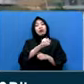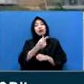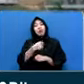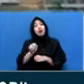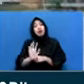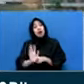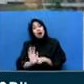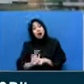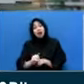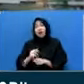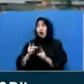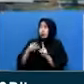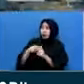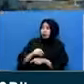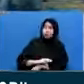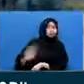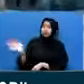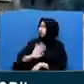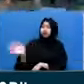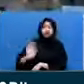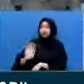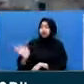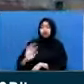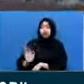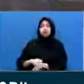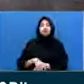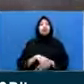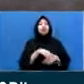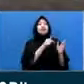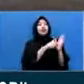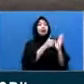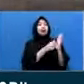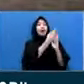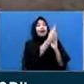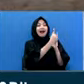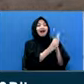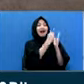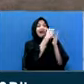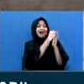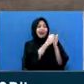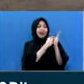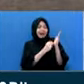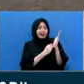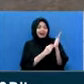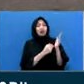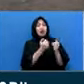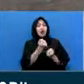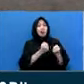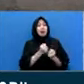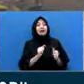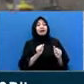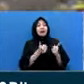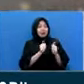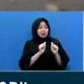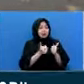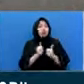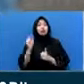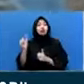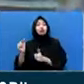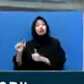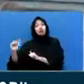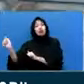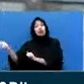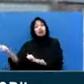anggaran penyewaan dengan biaya sebesar Rp25 juta per unit menurut Heru kendaraan yang dipersiapkan oleh